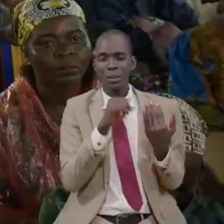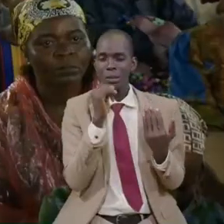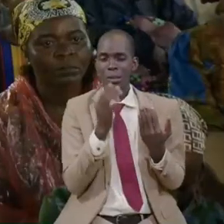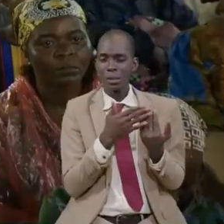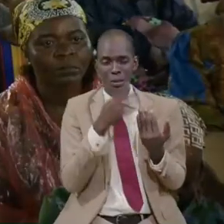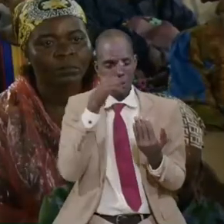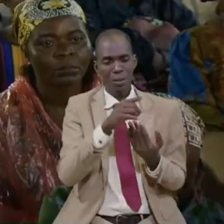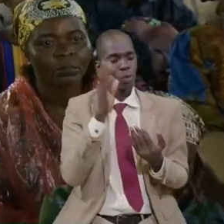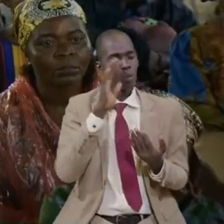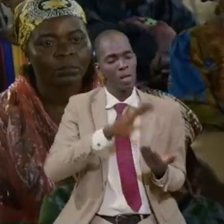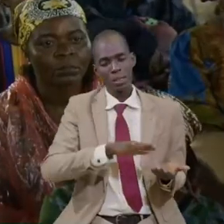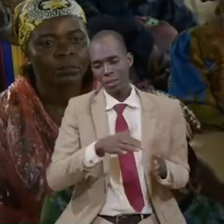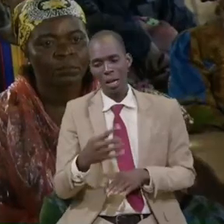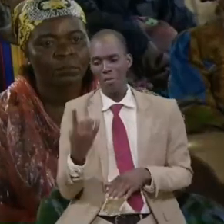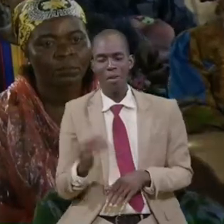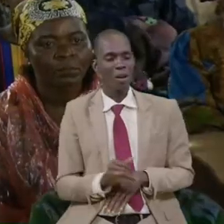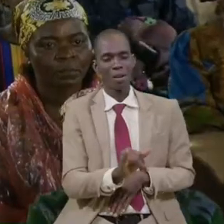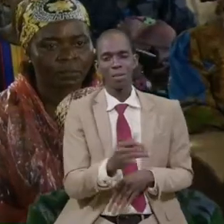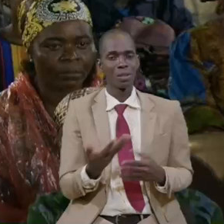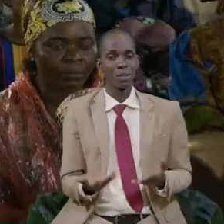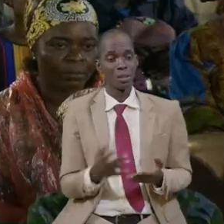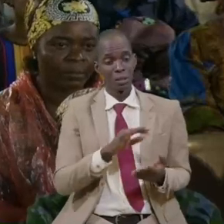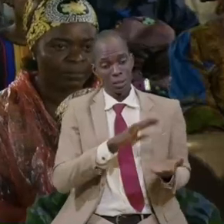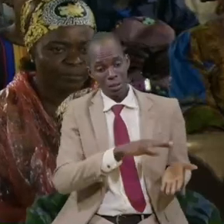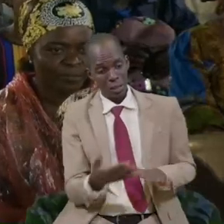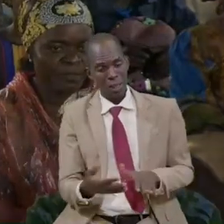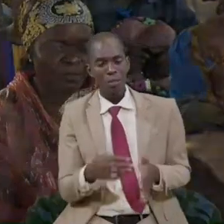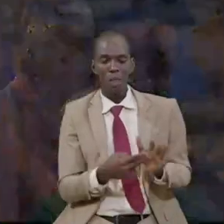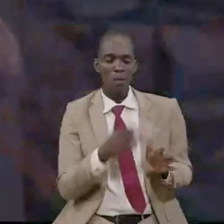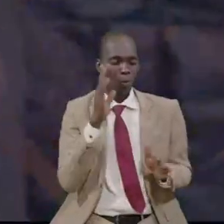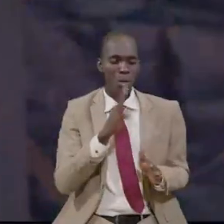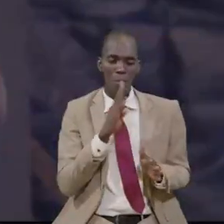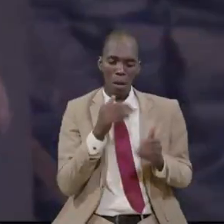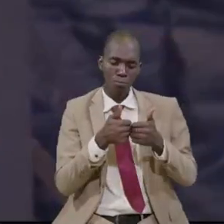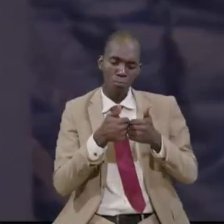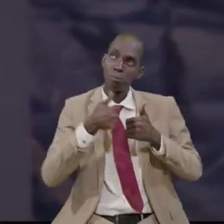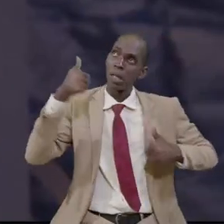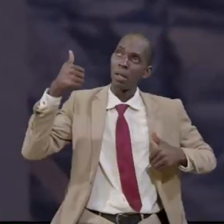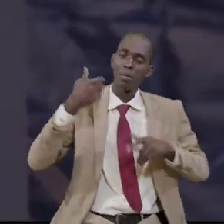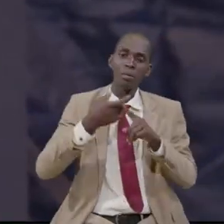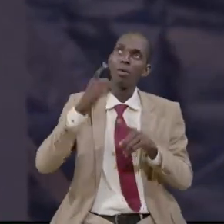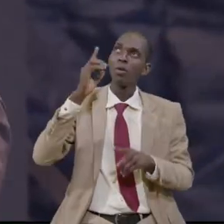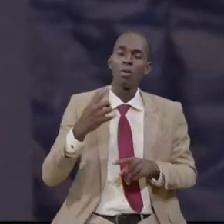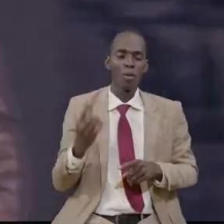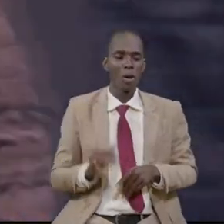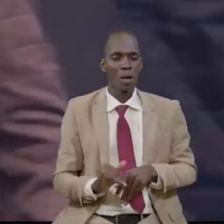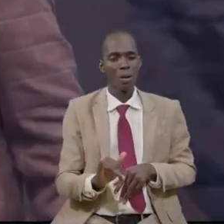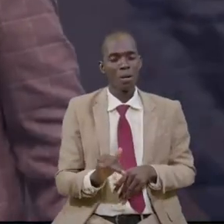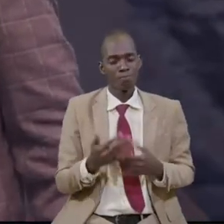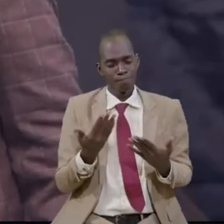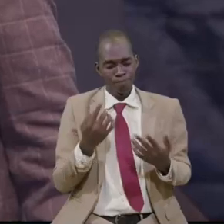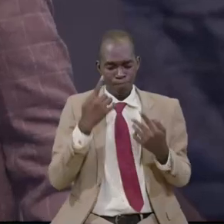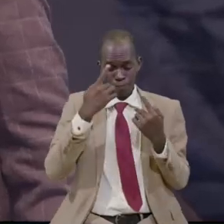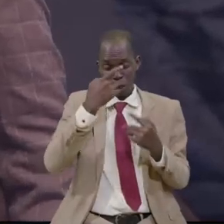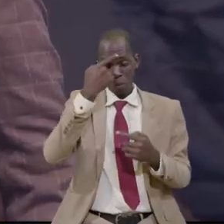toujours. Il sera séparé d'avec Dieu pour toujours. Mais, à cause de qui je suis, je